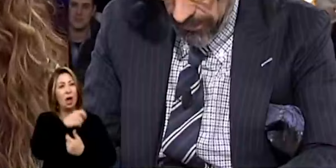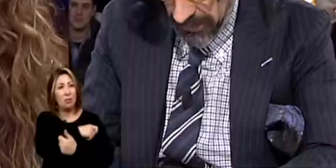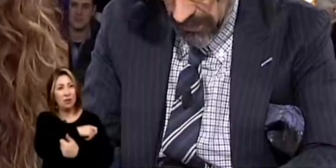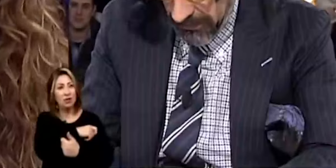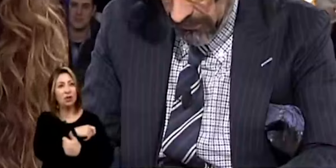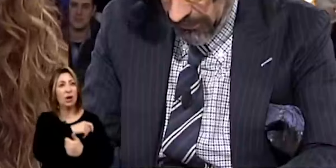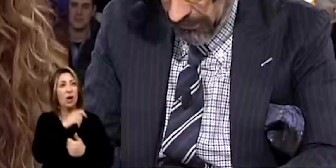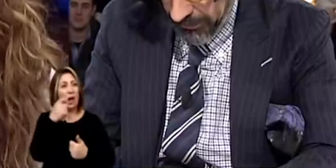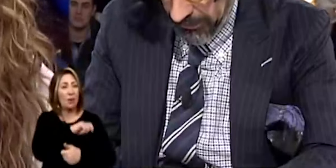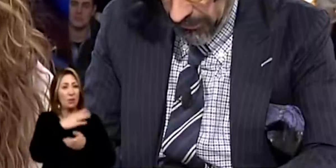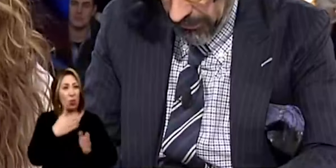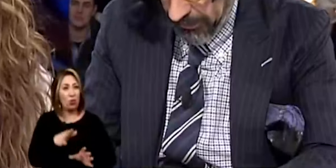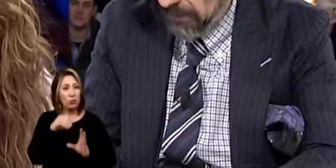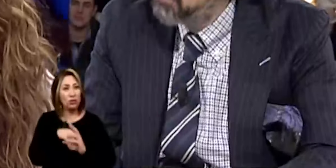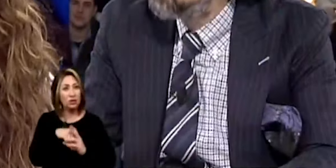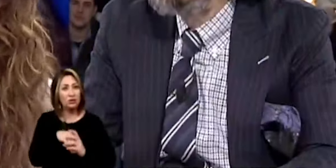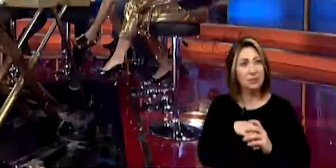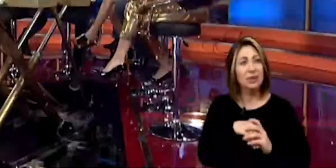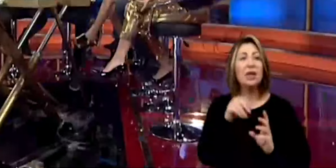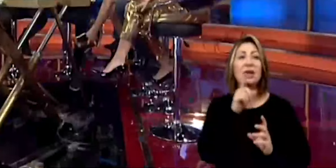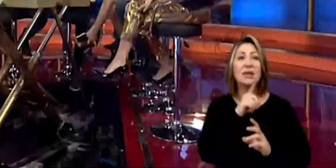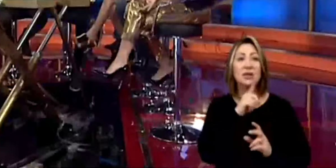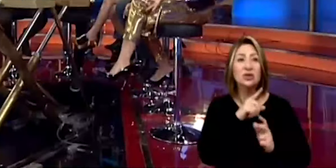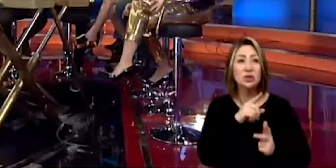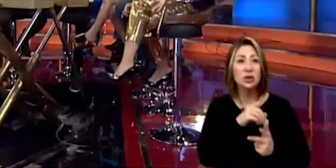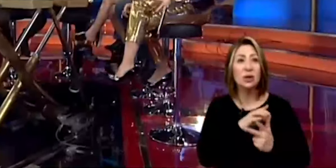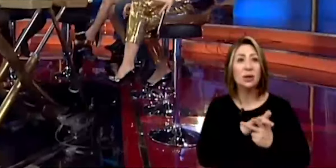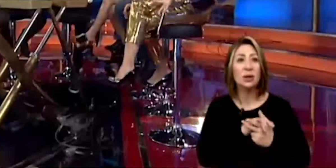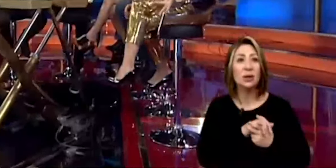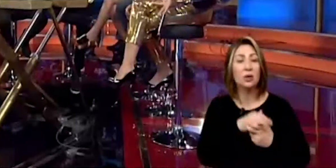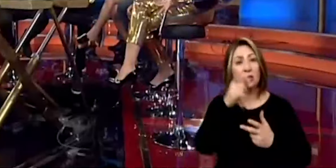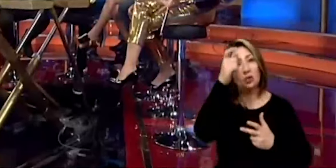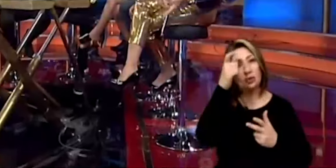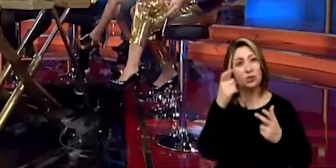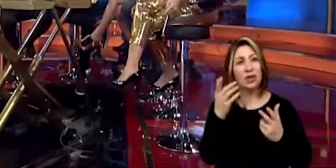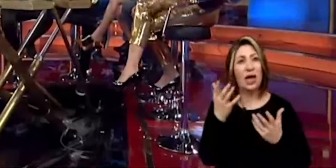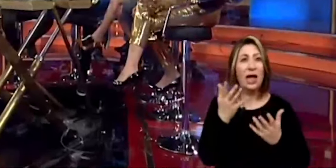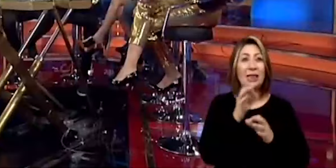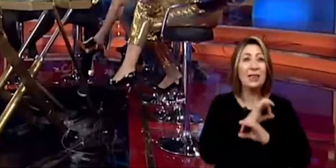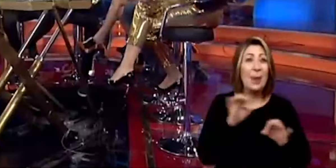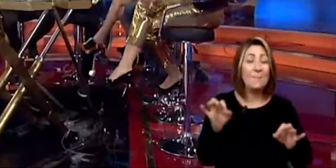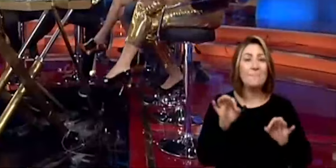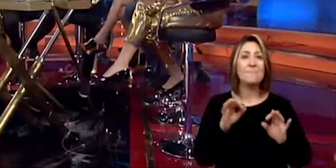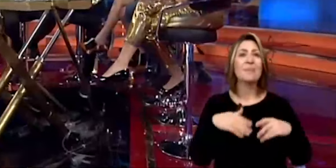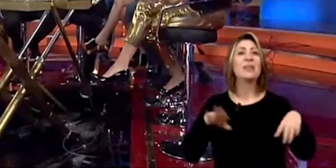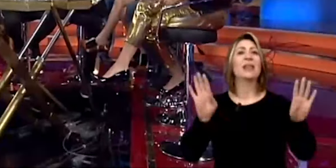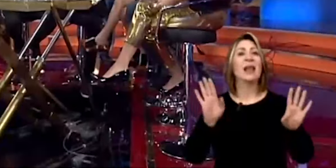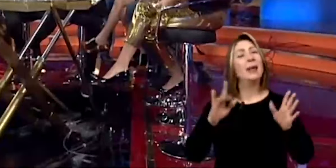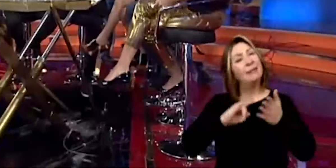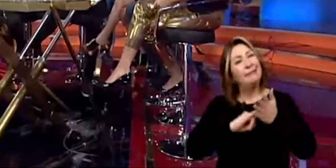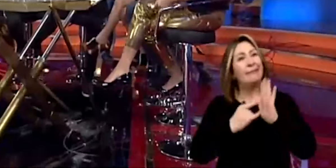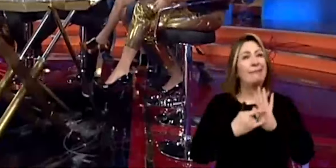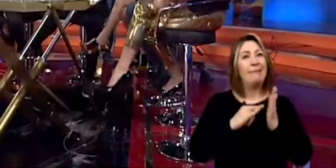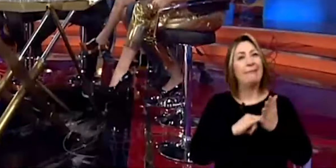Almanca, Almanya'da doğduğum için İngilizce... Türkçem hala istediğim gibi değil ama Yok, idare çok